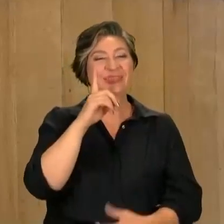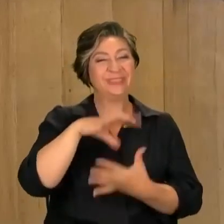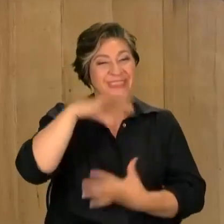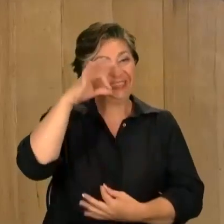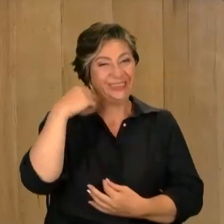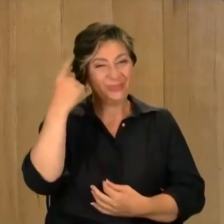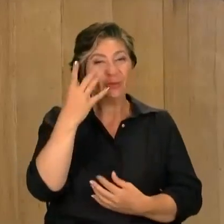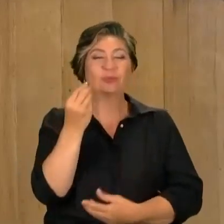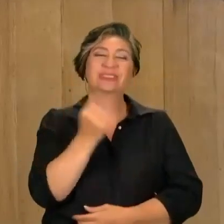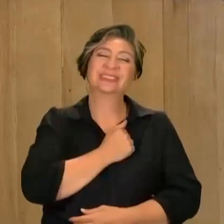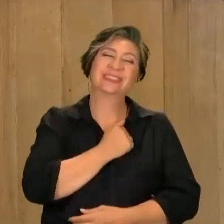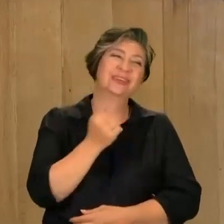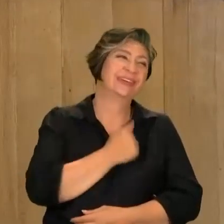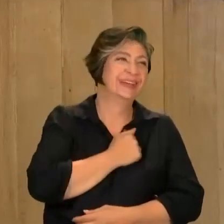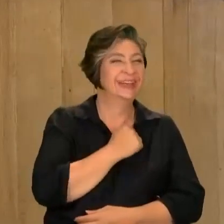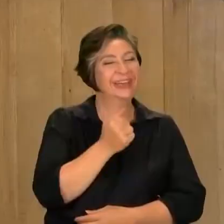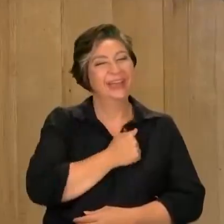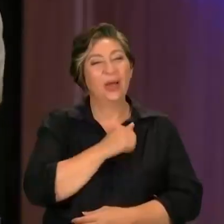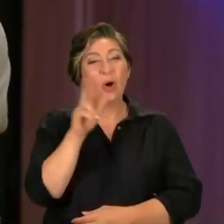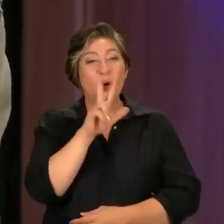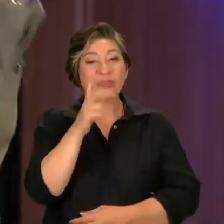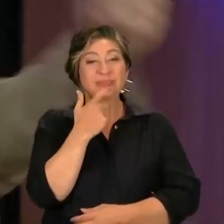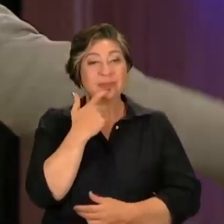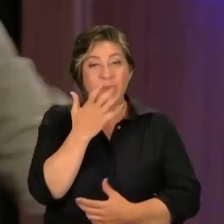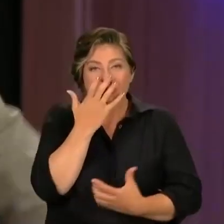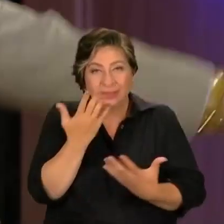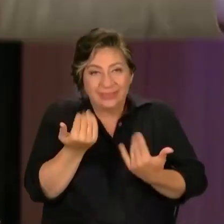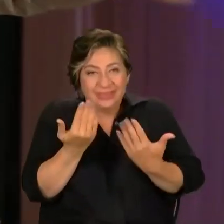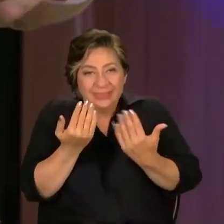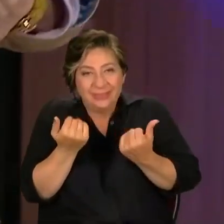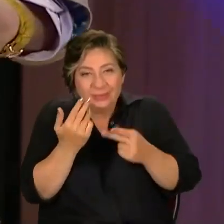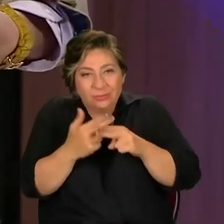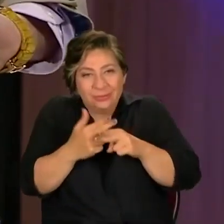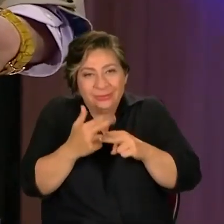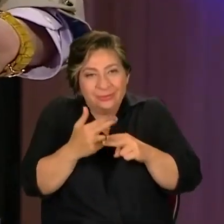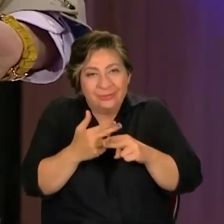O kadar sıkılıyor ki 30 yaşını sabırsızlıkla bekliyor.